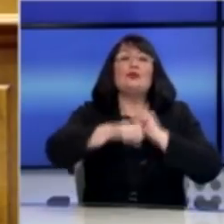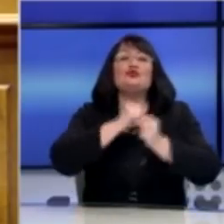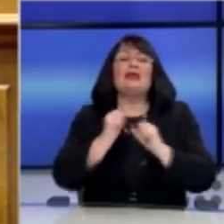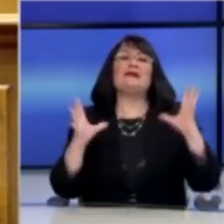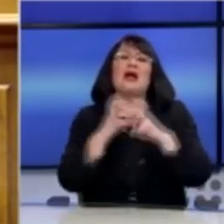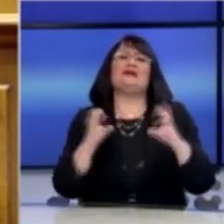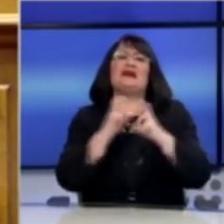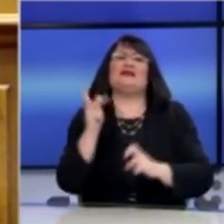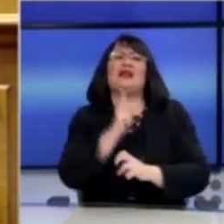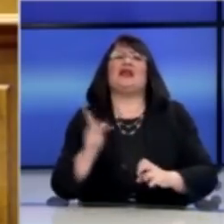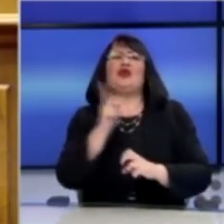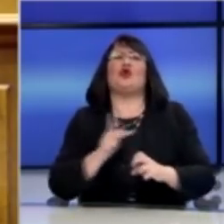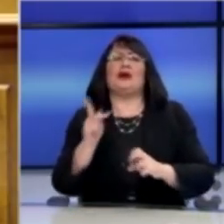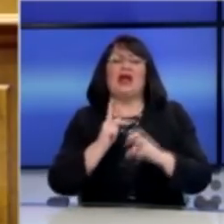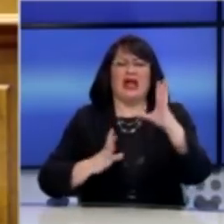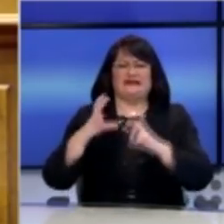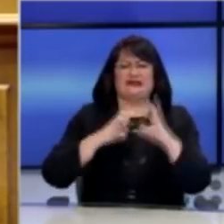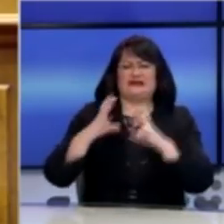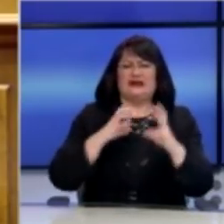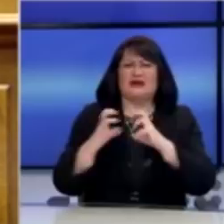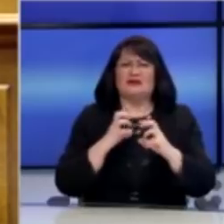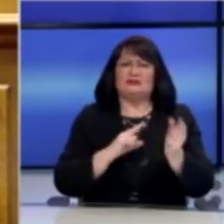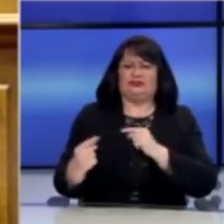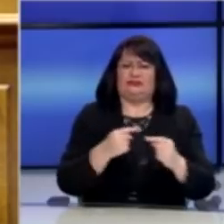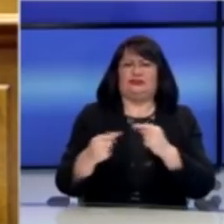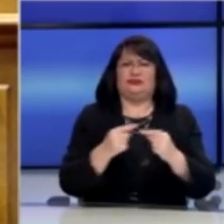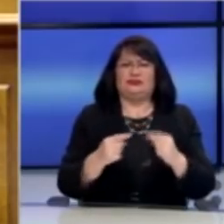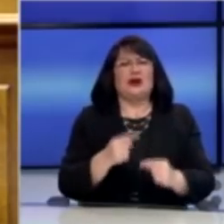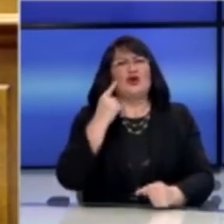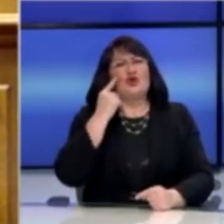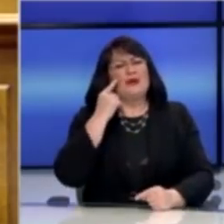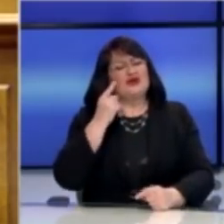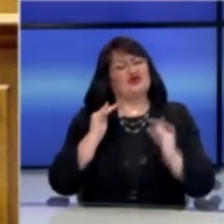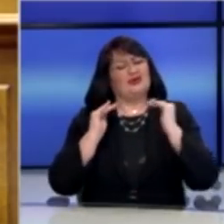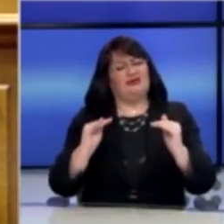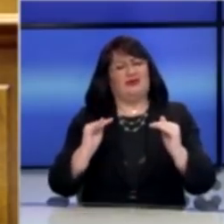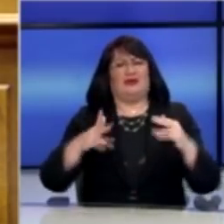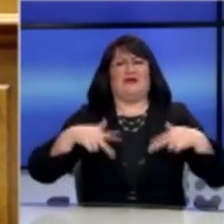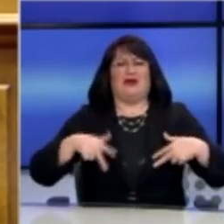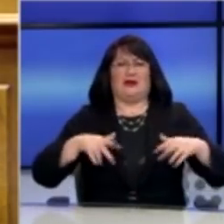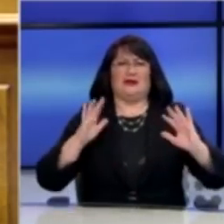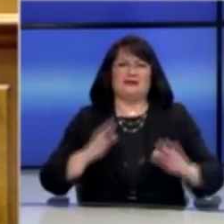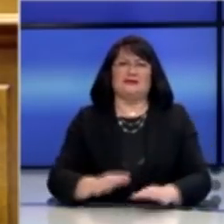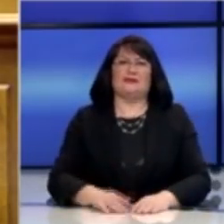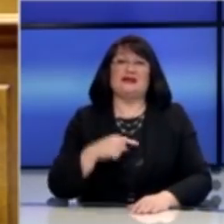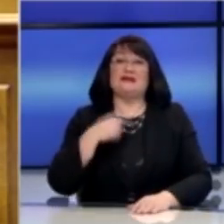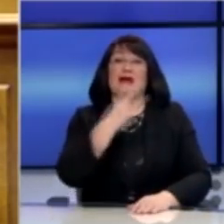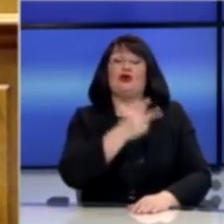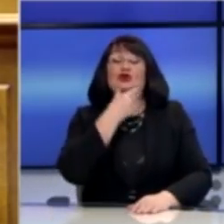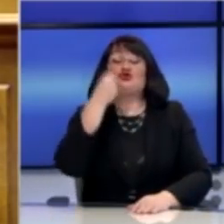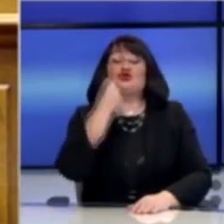τον κοινωνικό κανιβαλισμό γιατί νομίζετε πως έτσι θα σταθείτε. Η στάση σας είναι τουλάχιστον